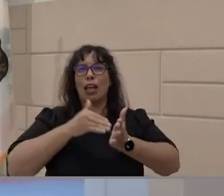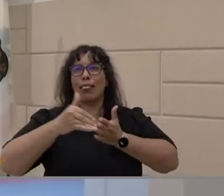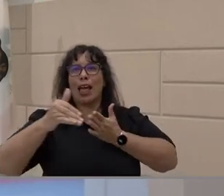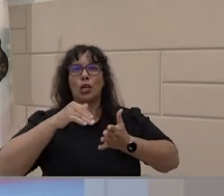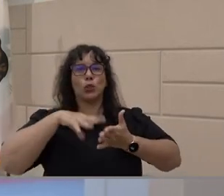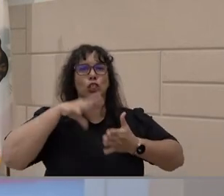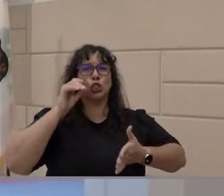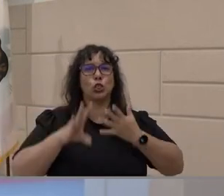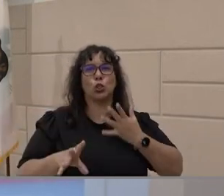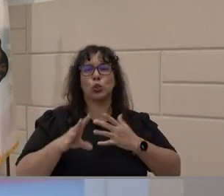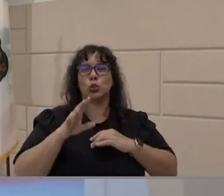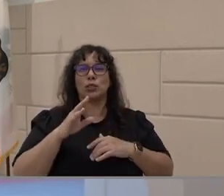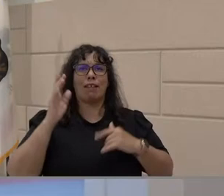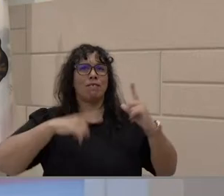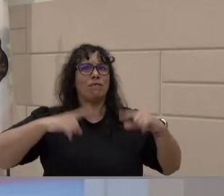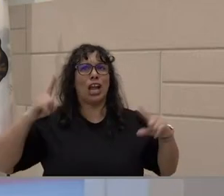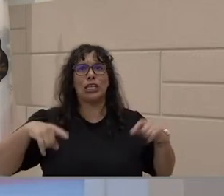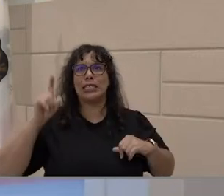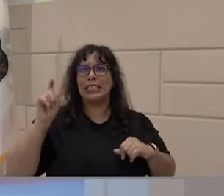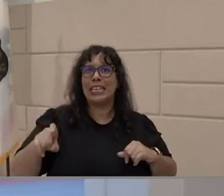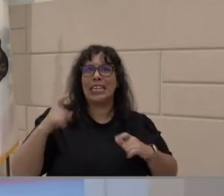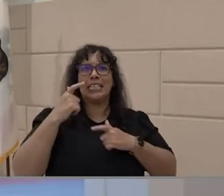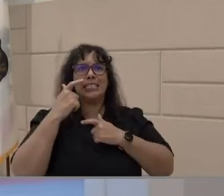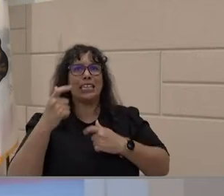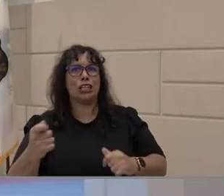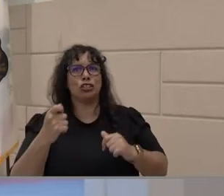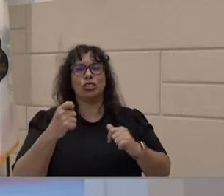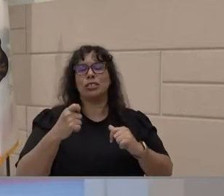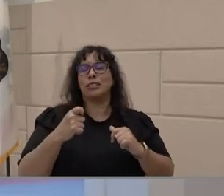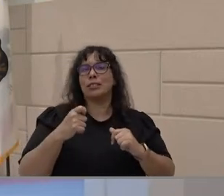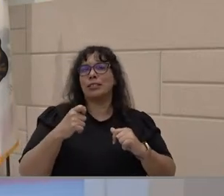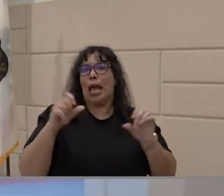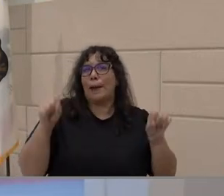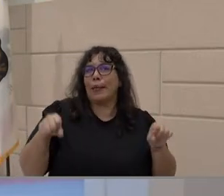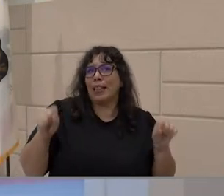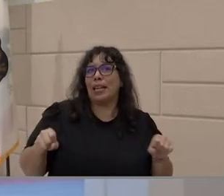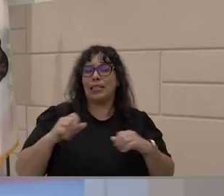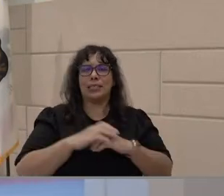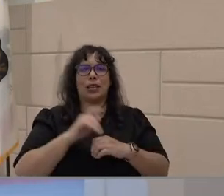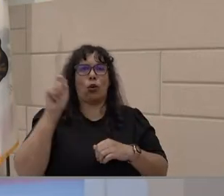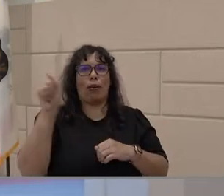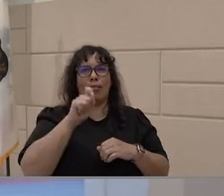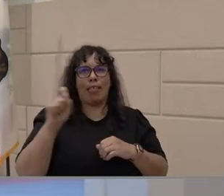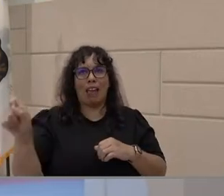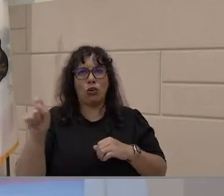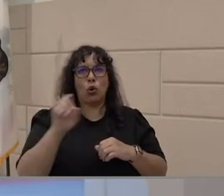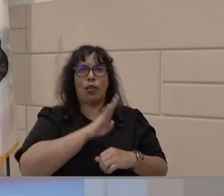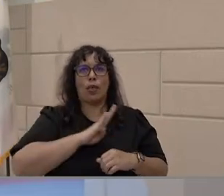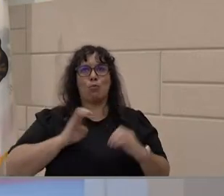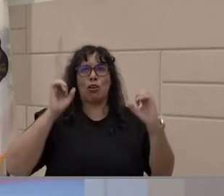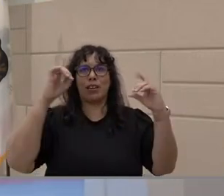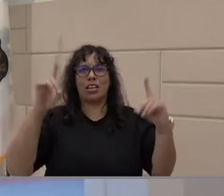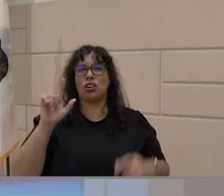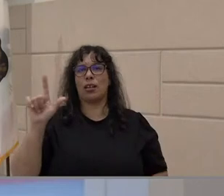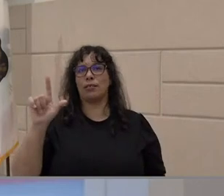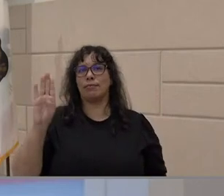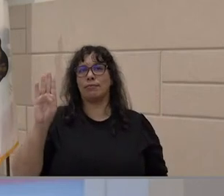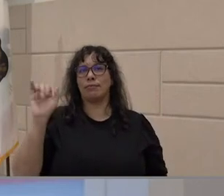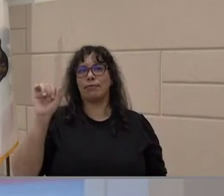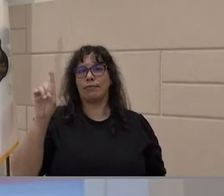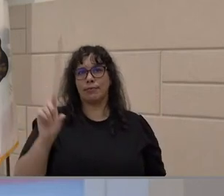នរាប់ពាន់អ្នកដែលពួកគាត់មានប្រវត្តិខុសៗគ្នាដូច្នេះយើងក្នុងនា